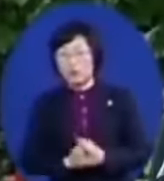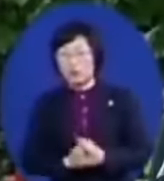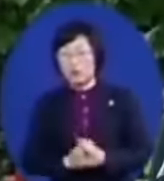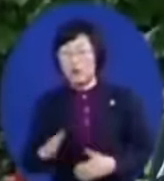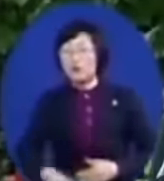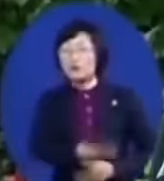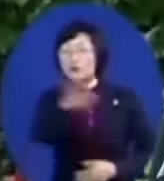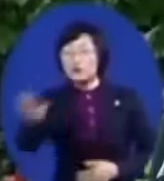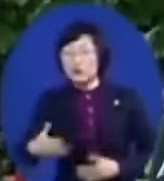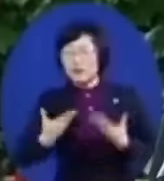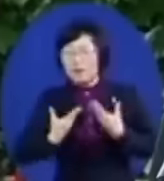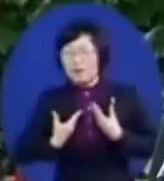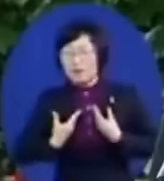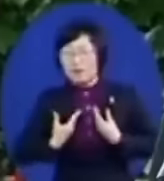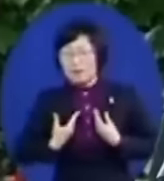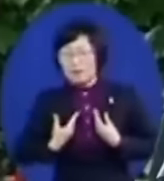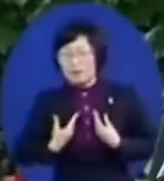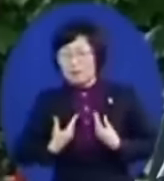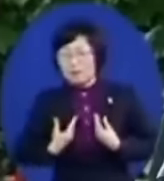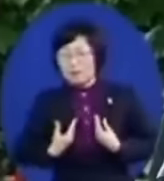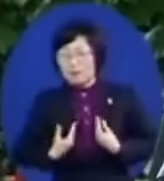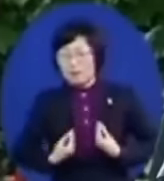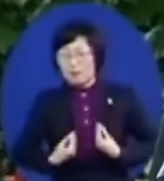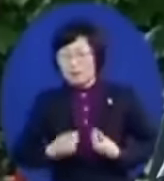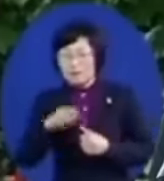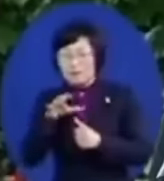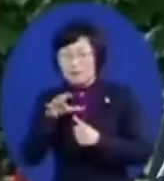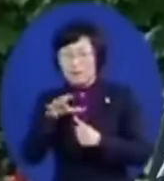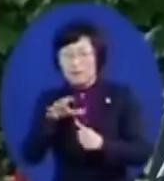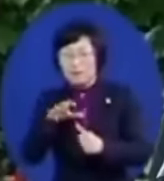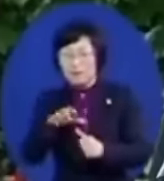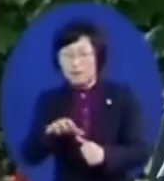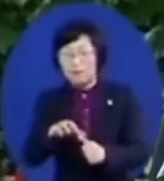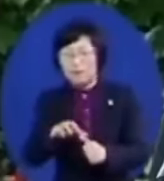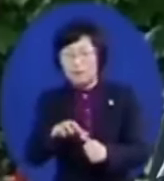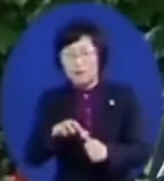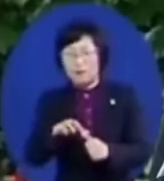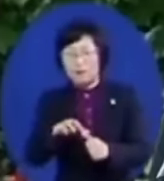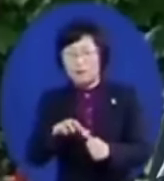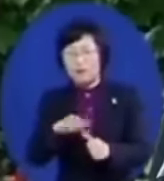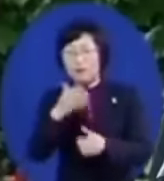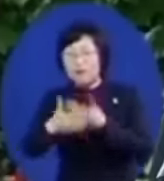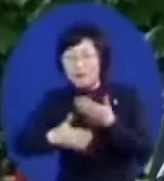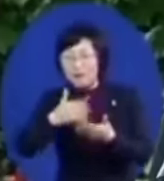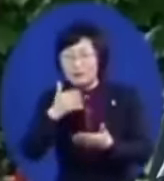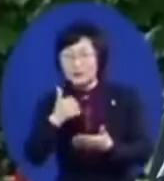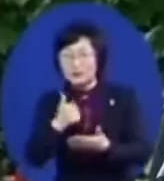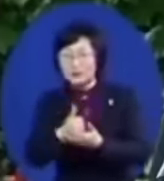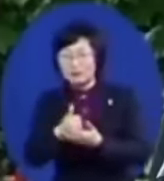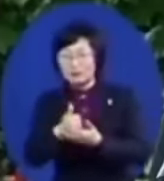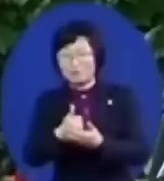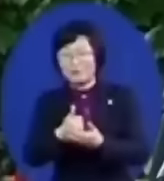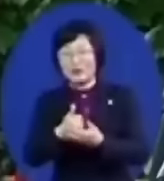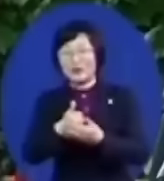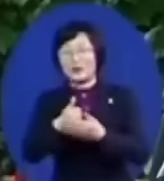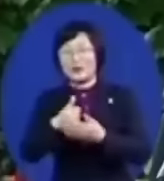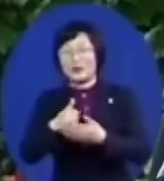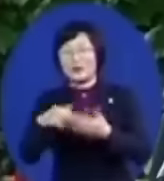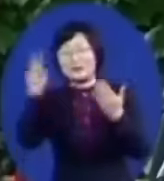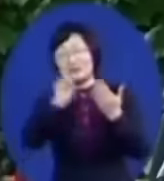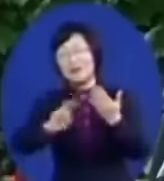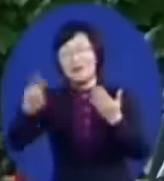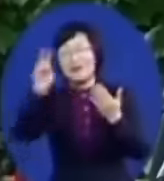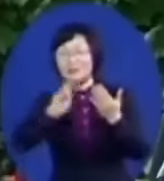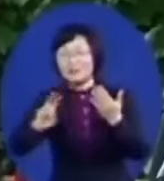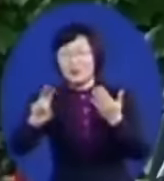우리가 절망적인 골목에 들어가면 막다른 골목에 들어가면 하나님이 나타날 수 있는 찬세가 온